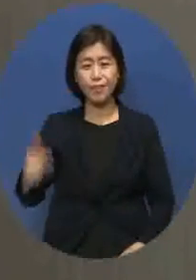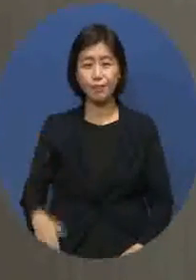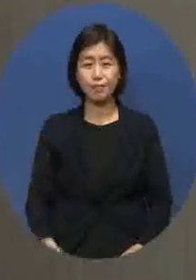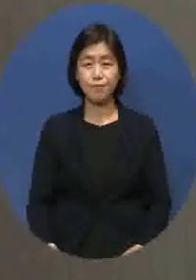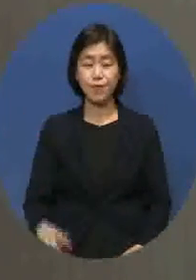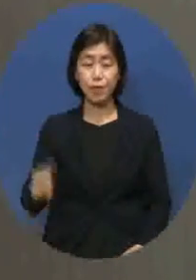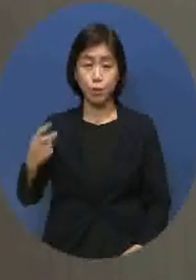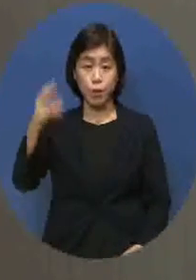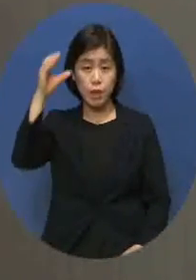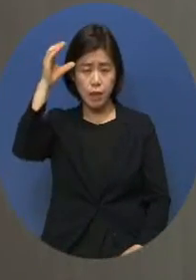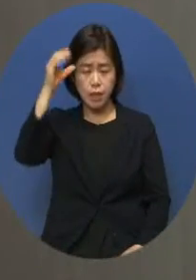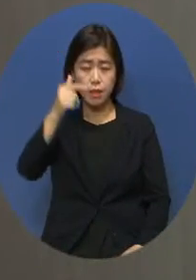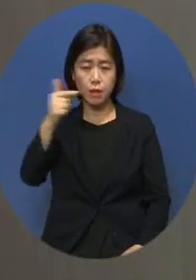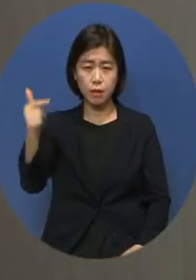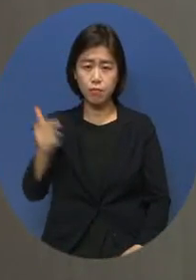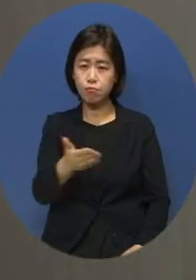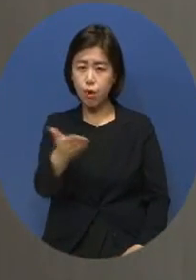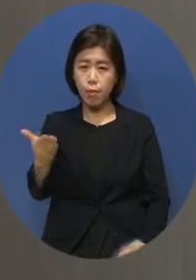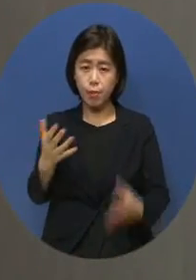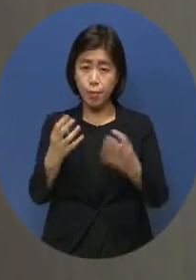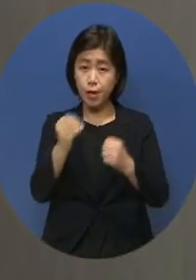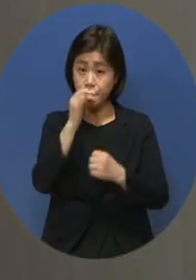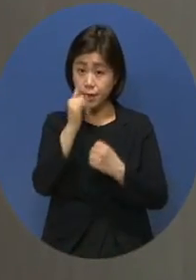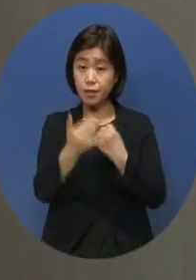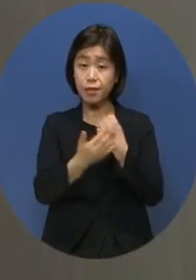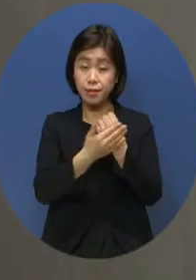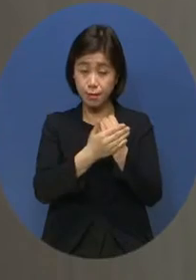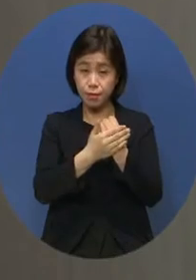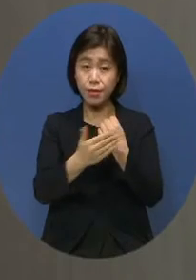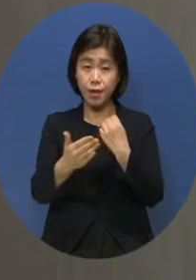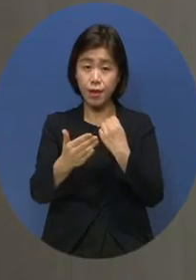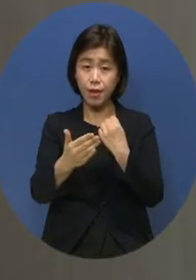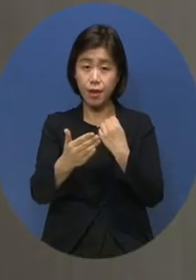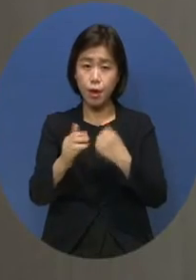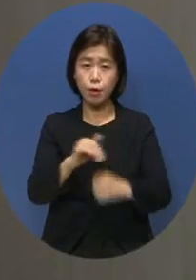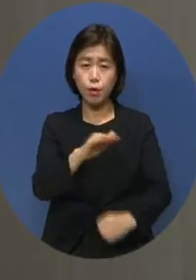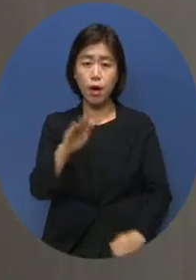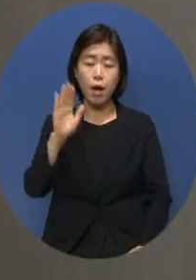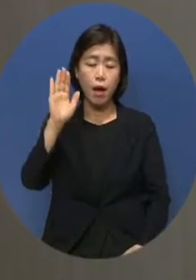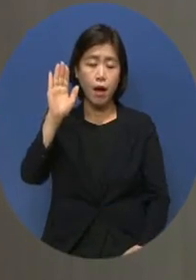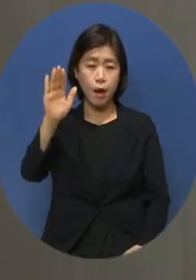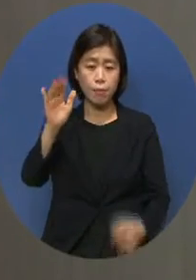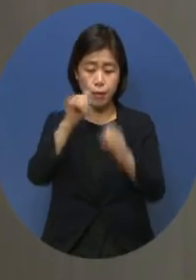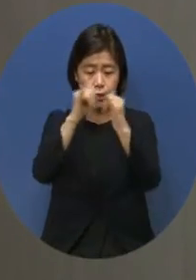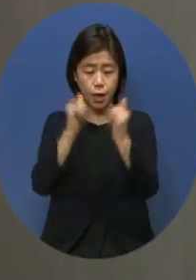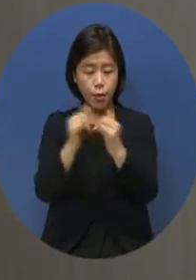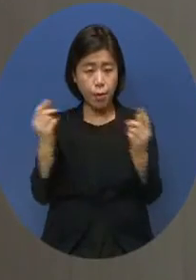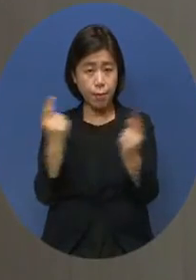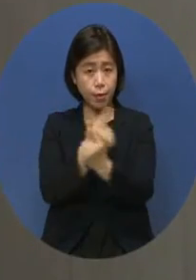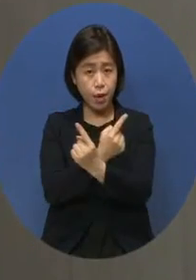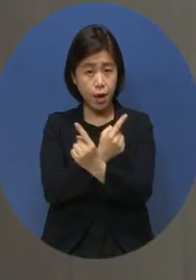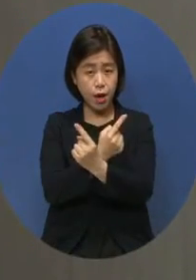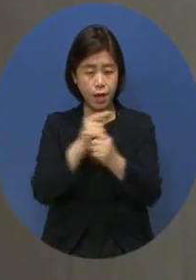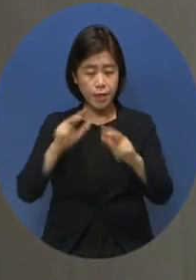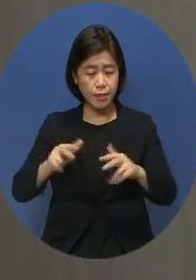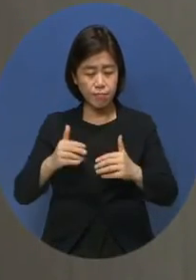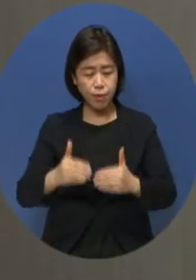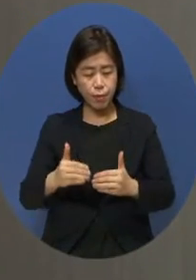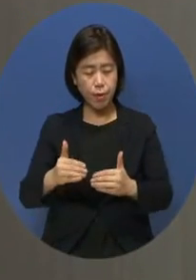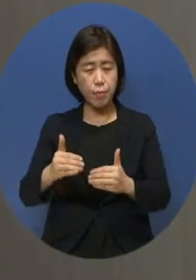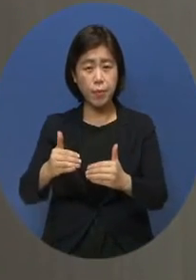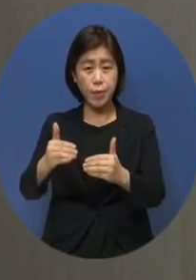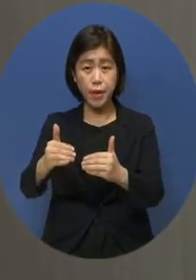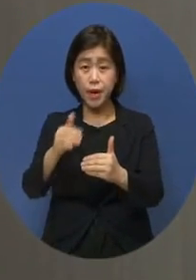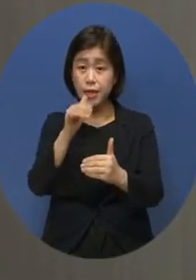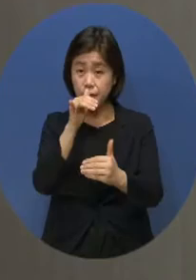많이 계시는 만큼 또 우리가 이야기하는 변화가 이제 다 이루어져 있다기 보다는 이제 막 만들어 가고 있는